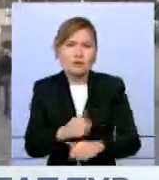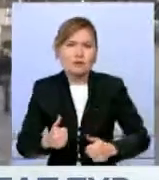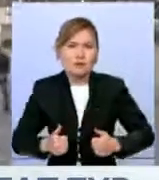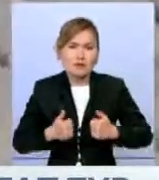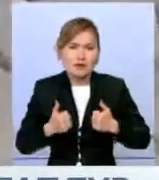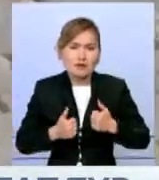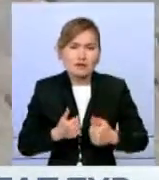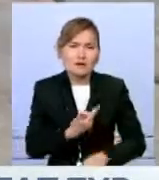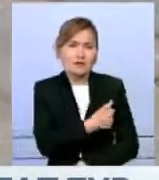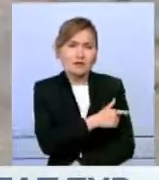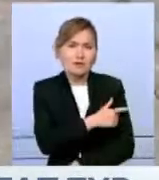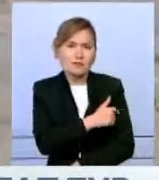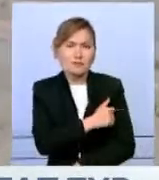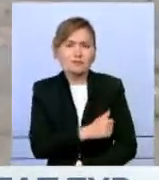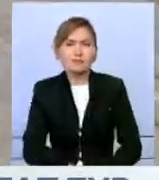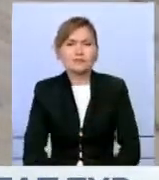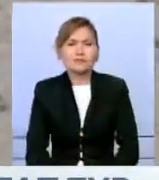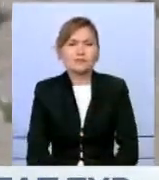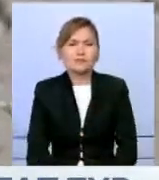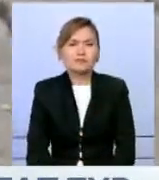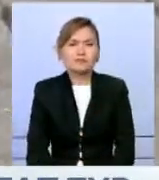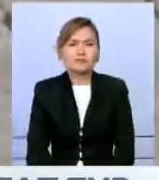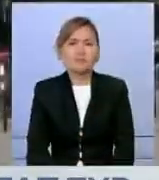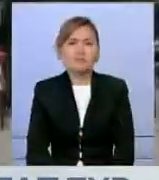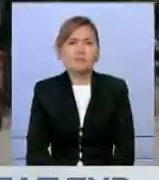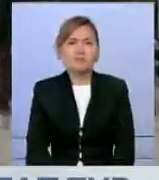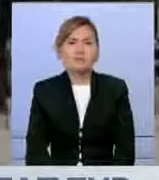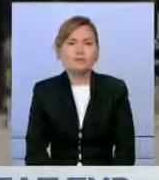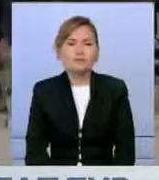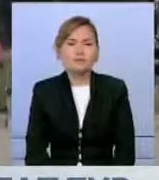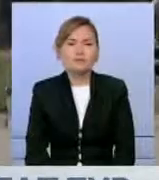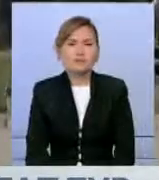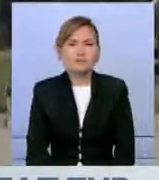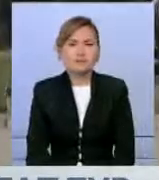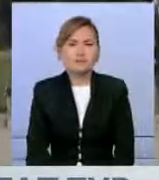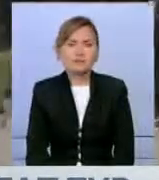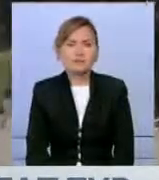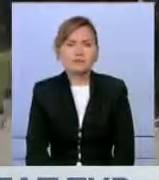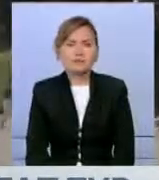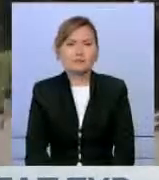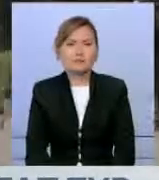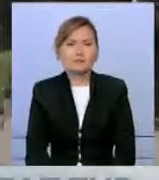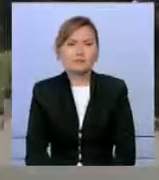қарастырмақ. Рауан Мыңбаев, Марина Петрова, Сергей Самойлов, арнайы хабар 24 үшін Латвиядан.